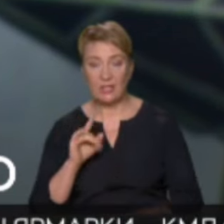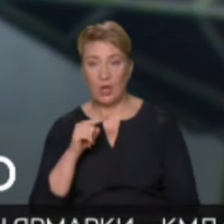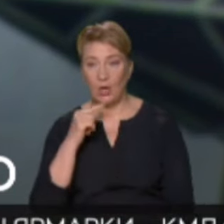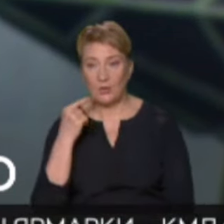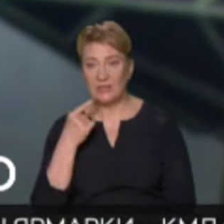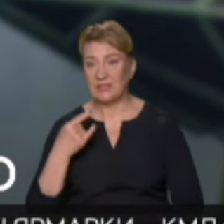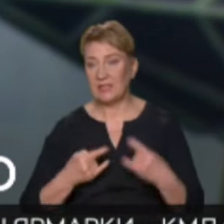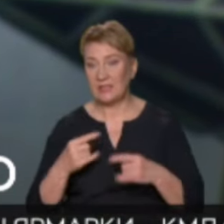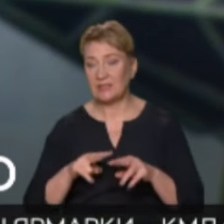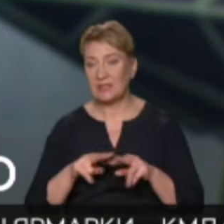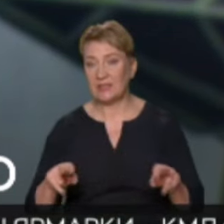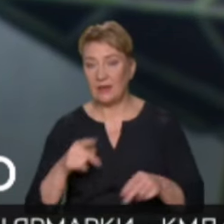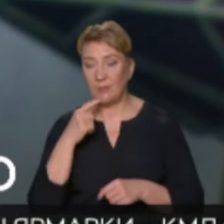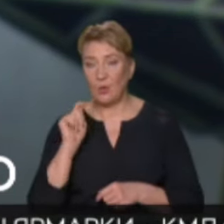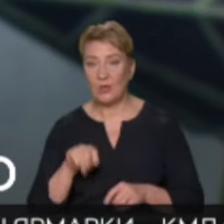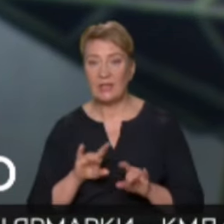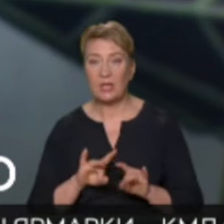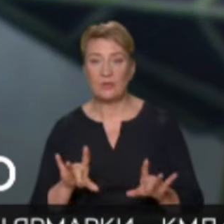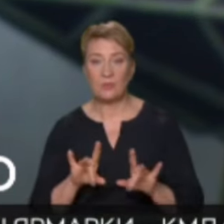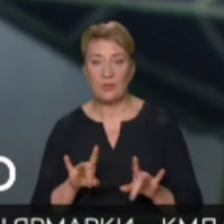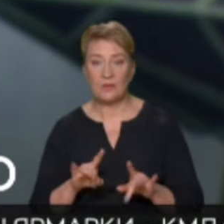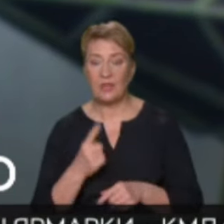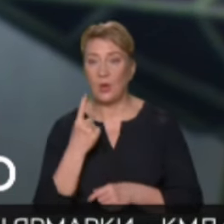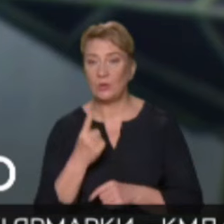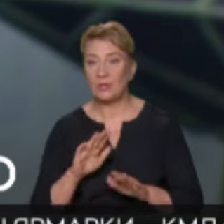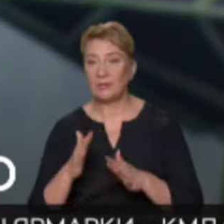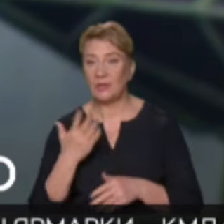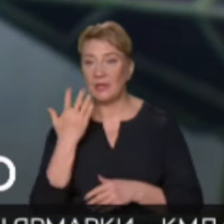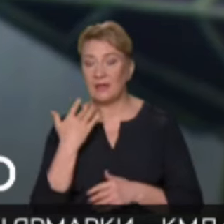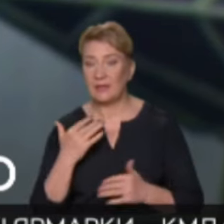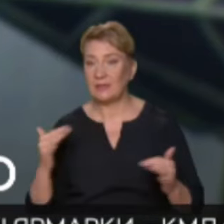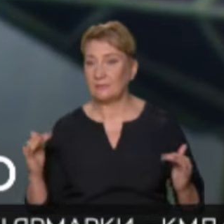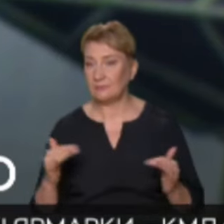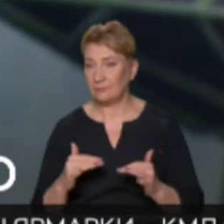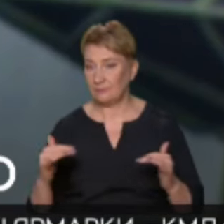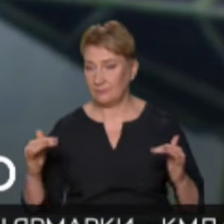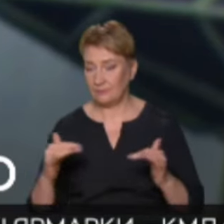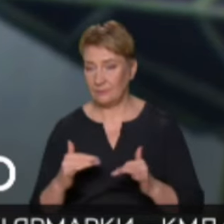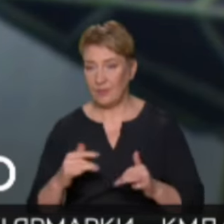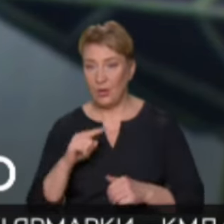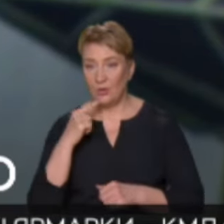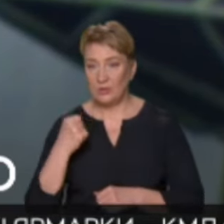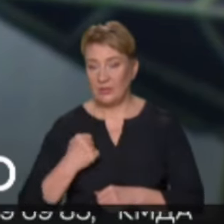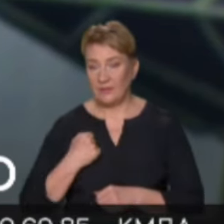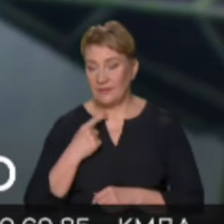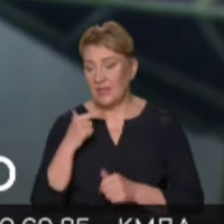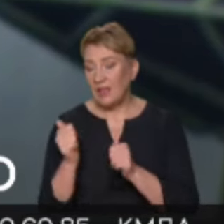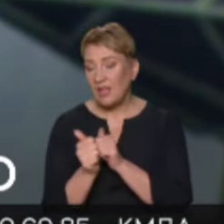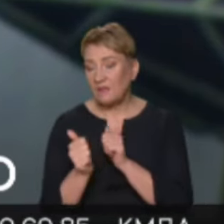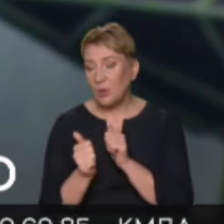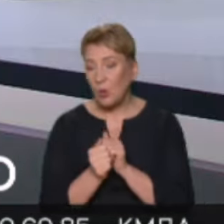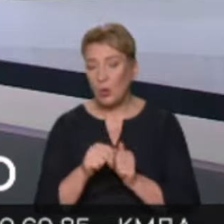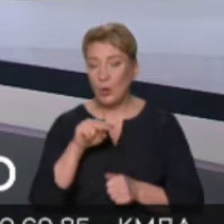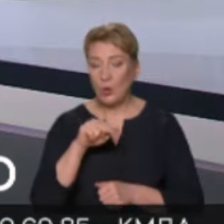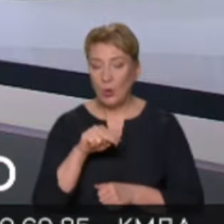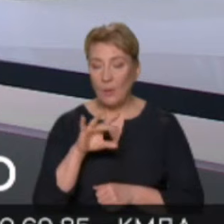само українські ЗМІ про це розповідали, що в один з моментів, коли зібрали російських військових навколо праху Суворова, українські